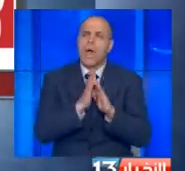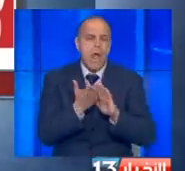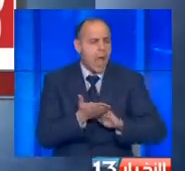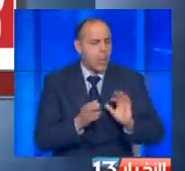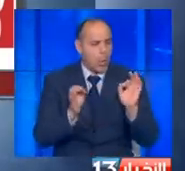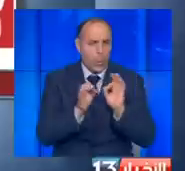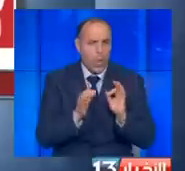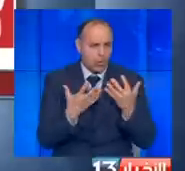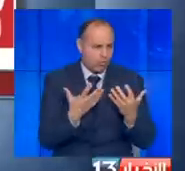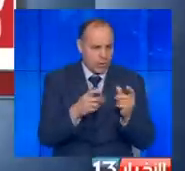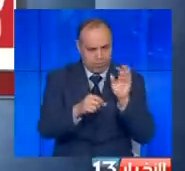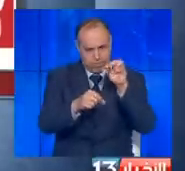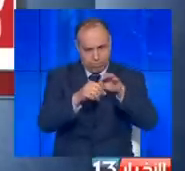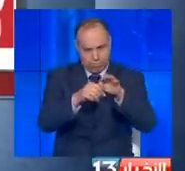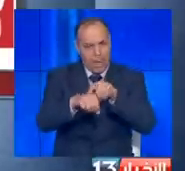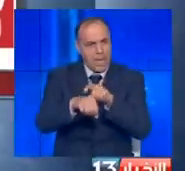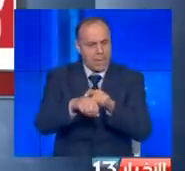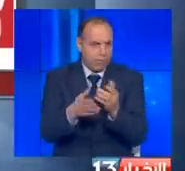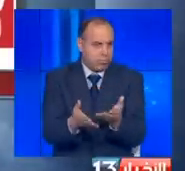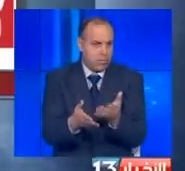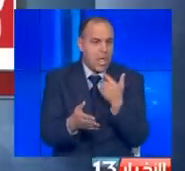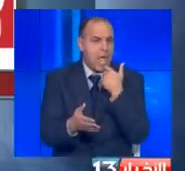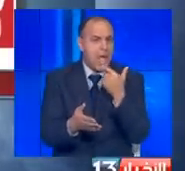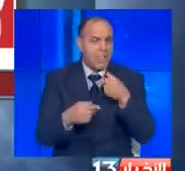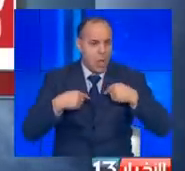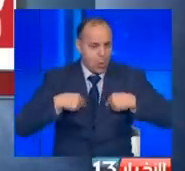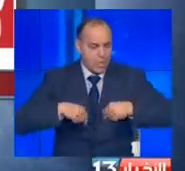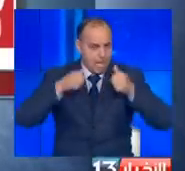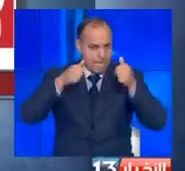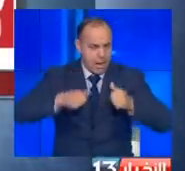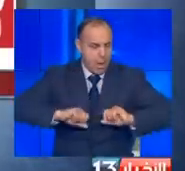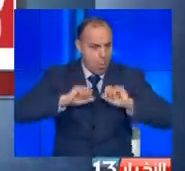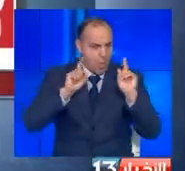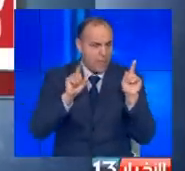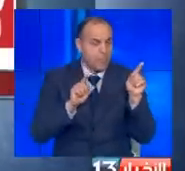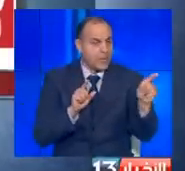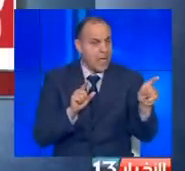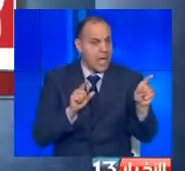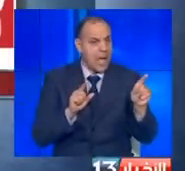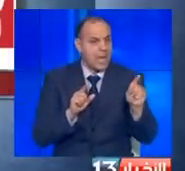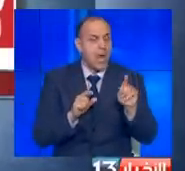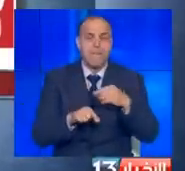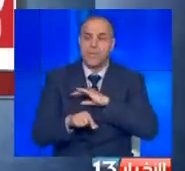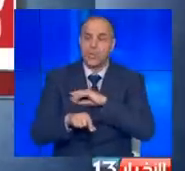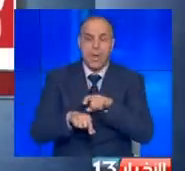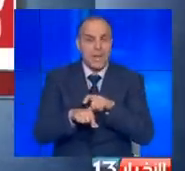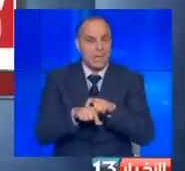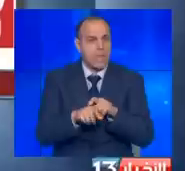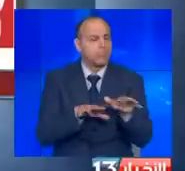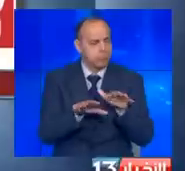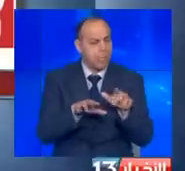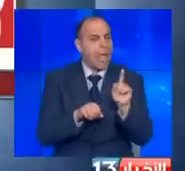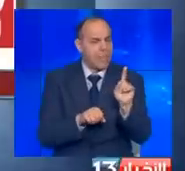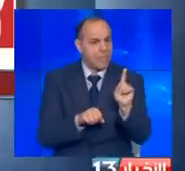ملك الراغب في الترشح للانتخابات البلديه وذكرت الوزاره في بلاغ ها التوضيح ان مصالح البلديه تتولى في هذه